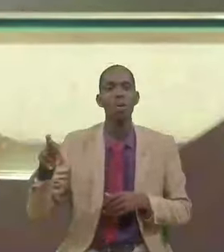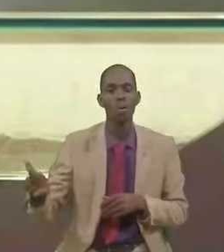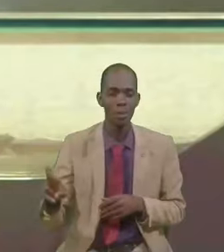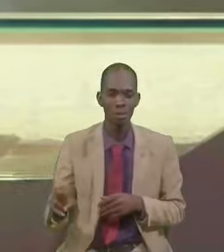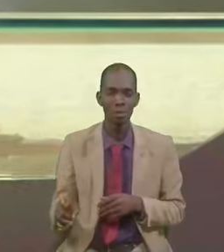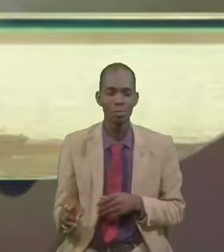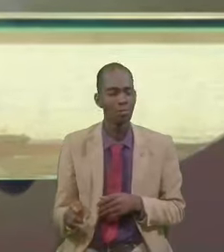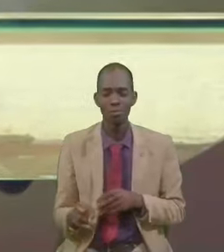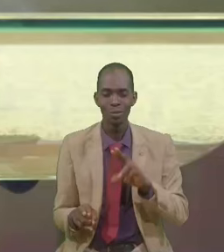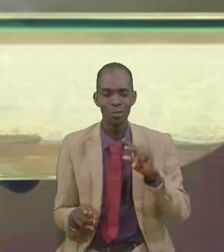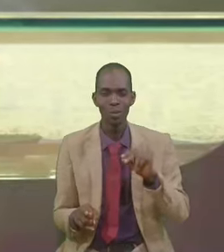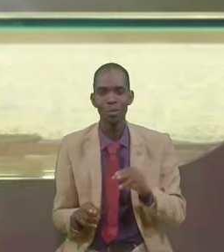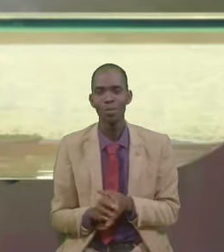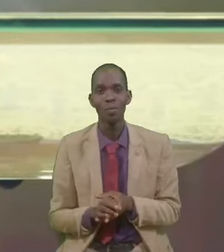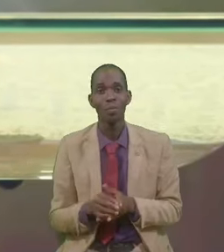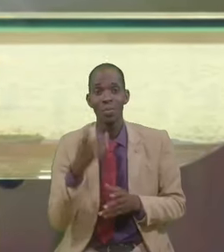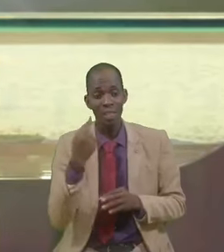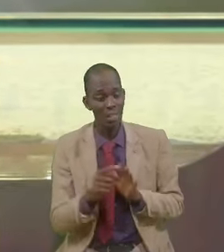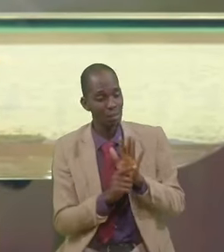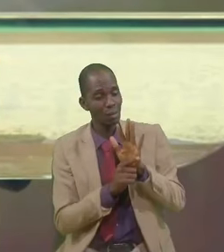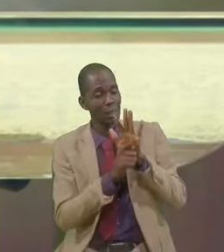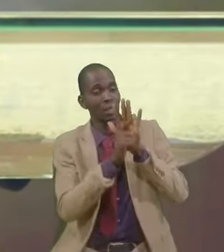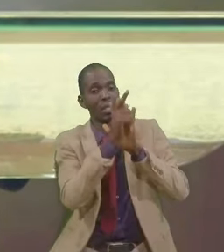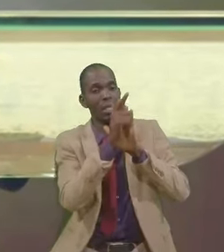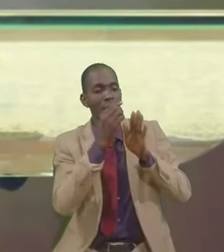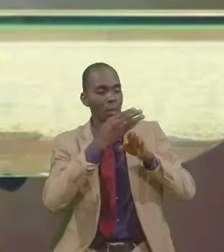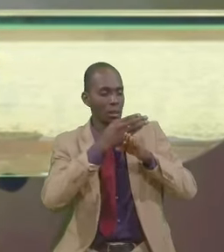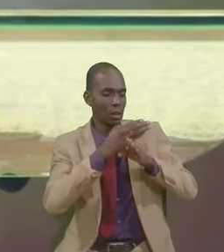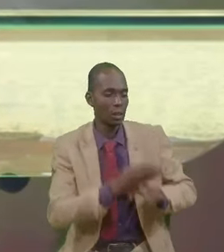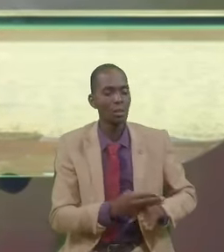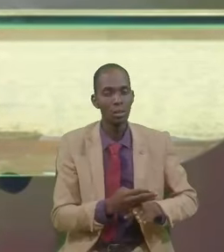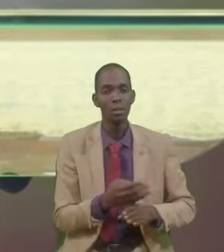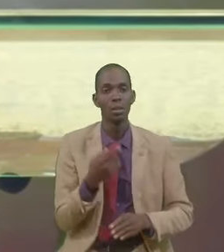au leur comme des sauterelles. Des géants. Les géants